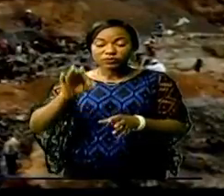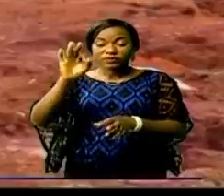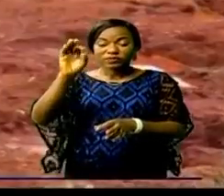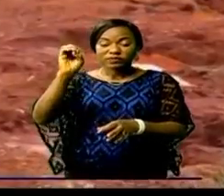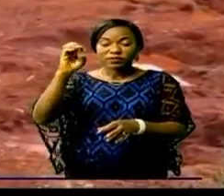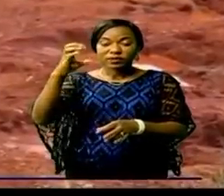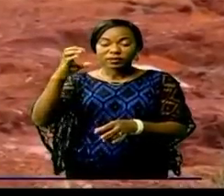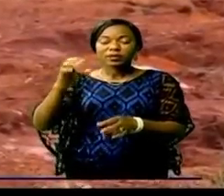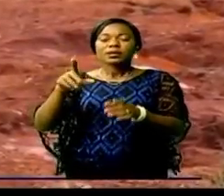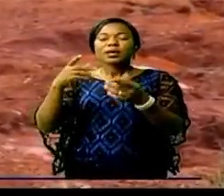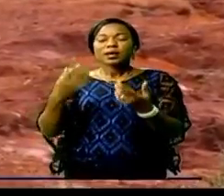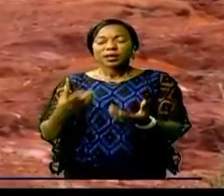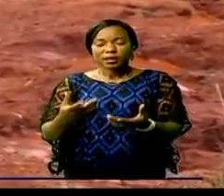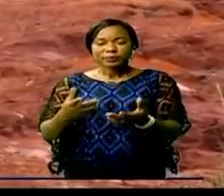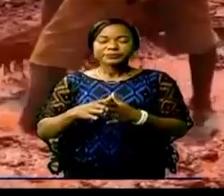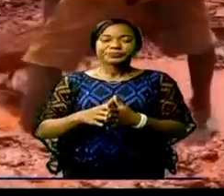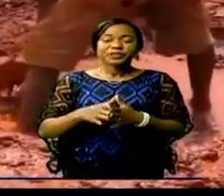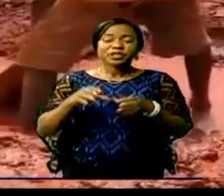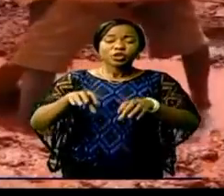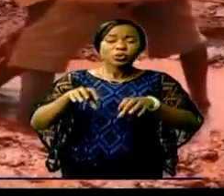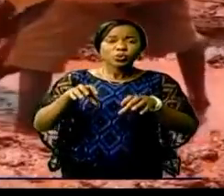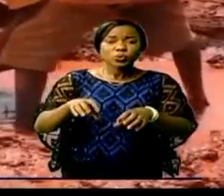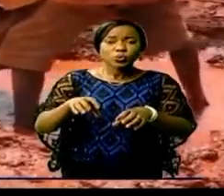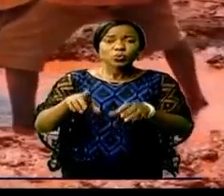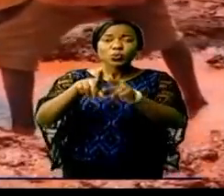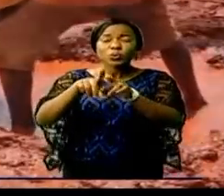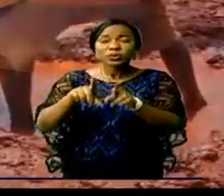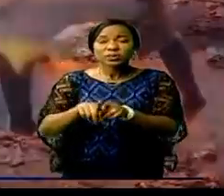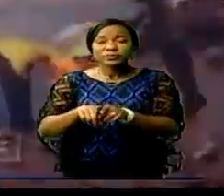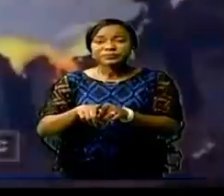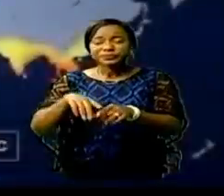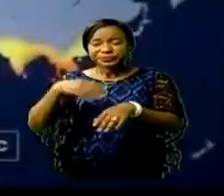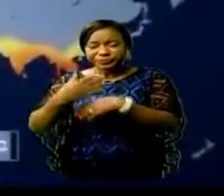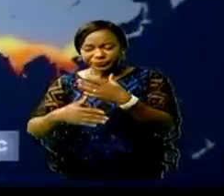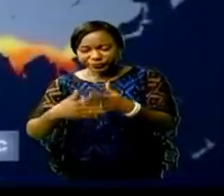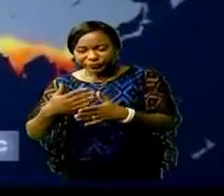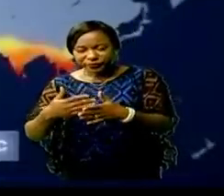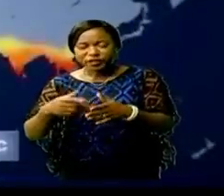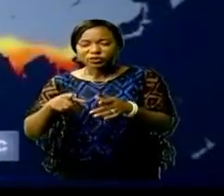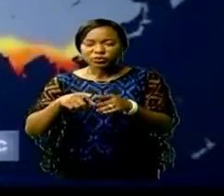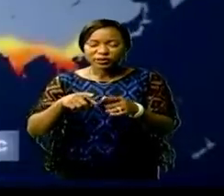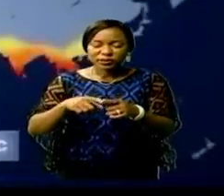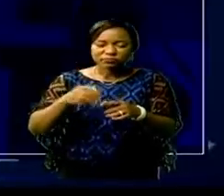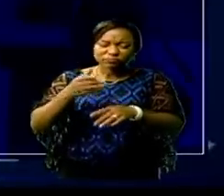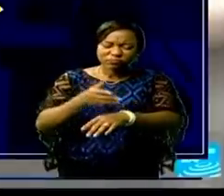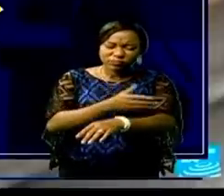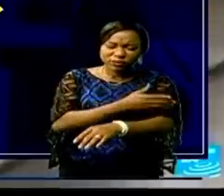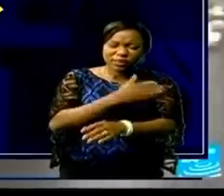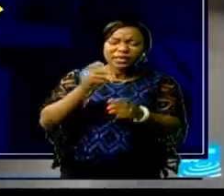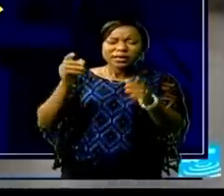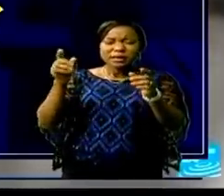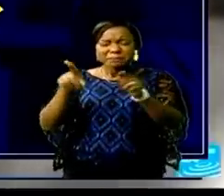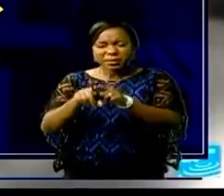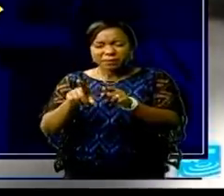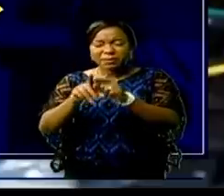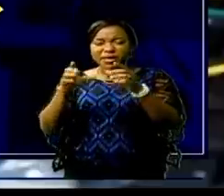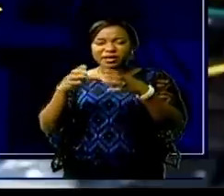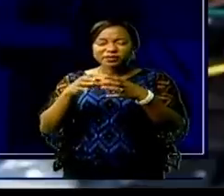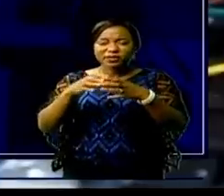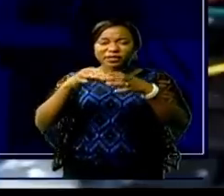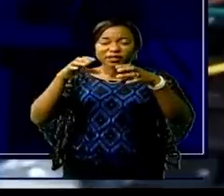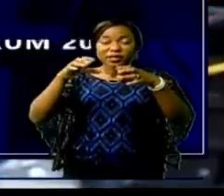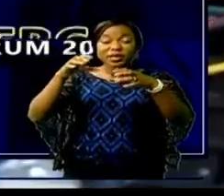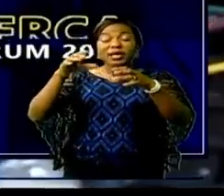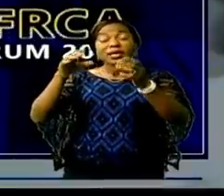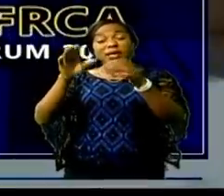Au regard de son potentiel, la RDC serait-elle les fers de lance à l'échelle mondiale de la transition énergétique? À quelques jours